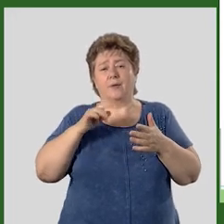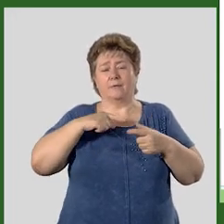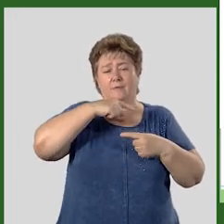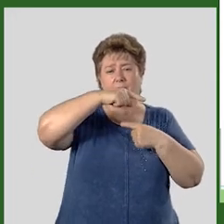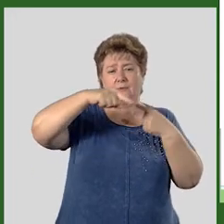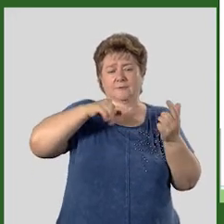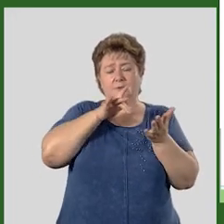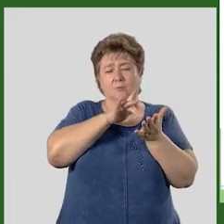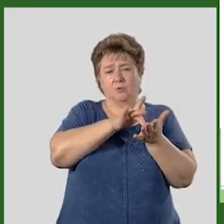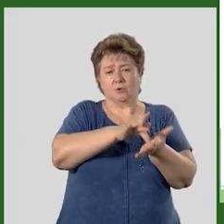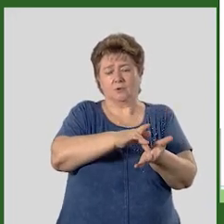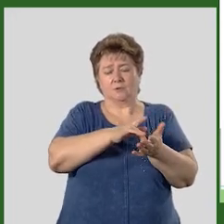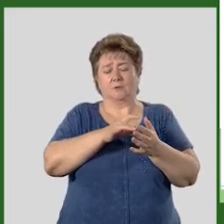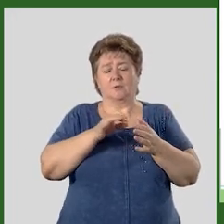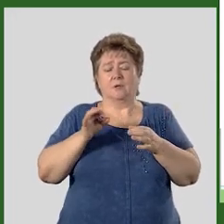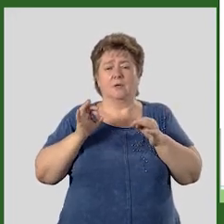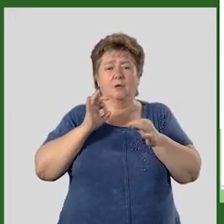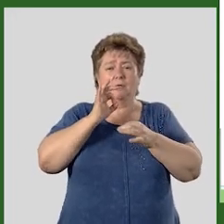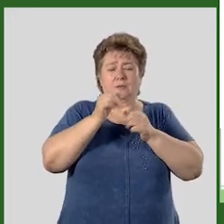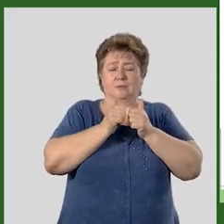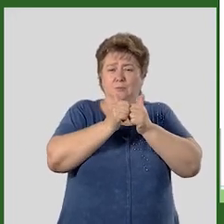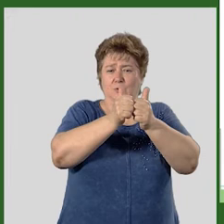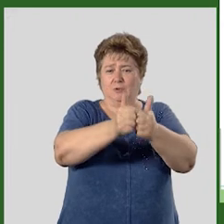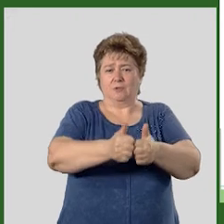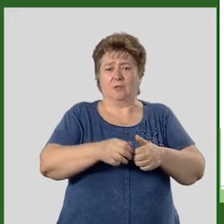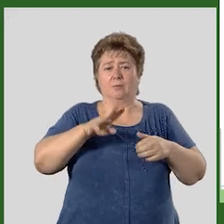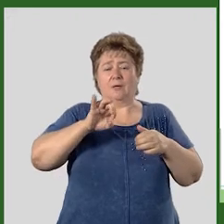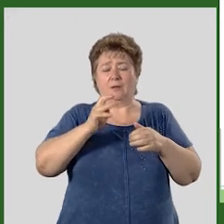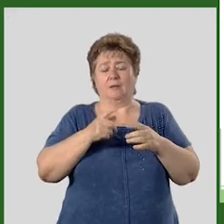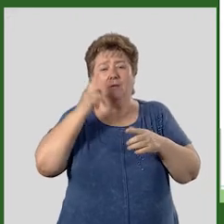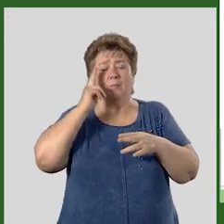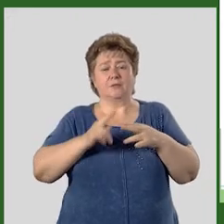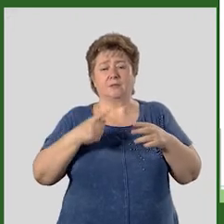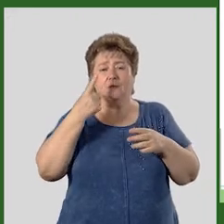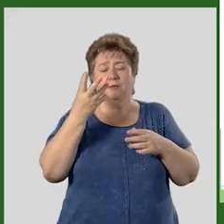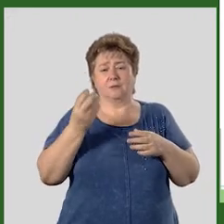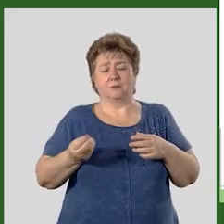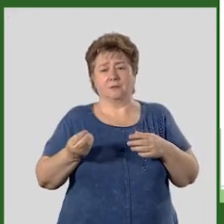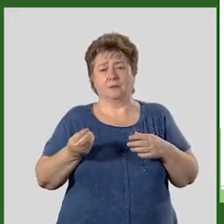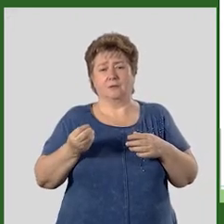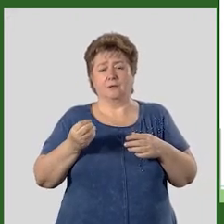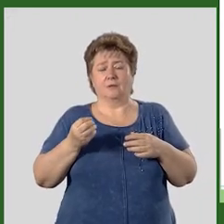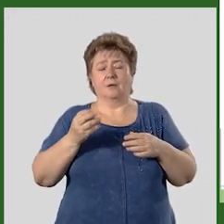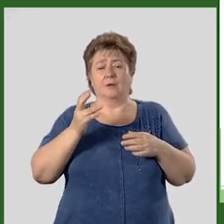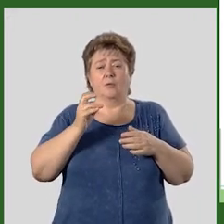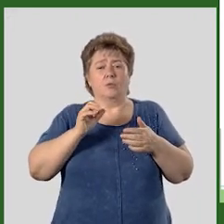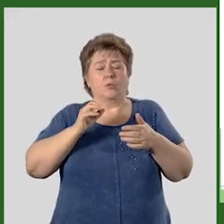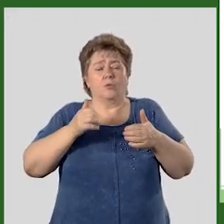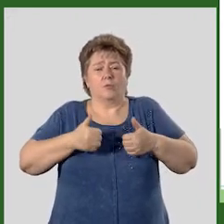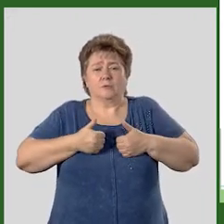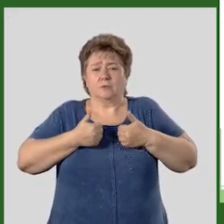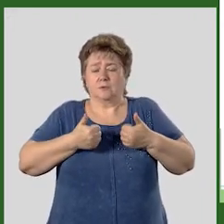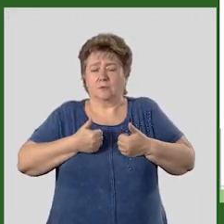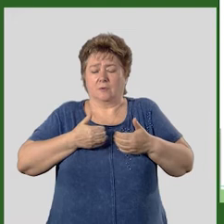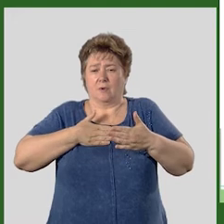кругосветные путешественники, спутники Магеллана, потеряли один день, хотя тщательным